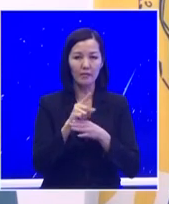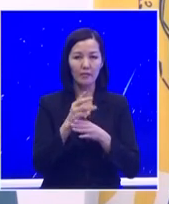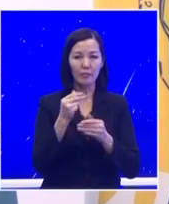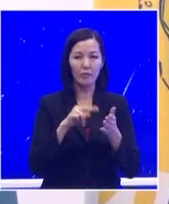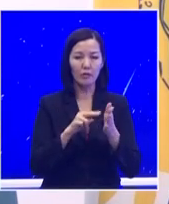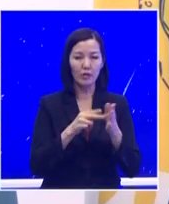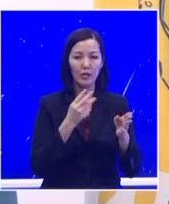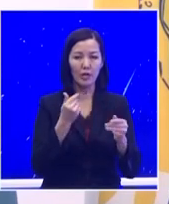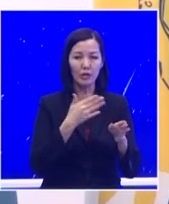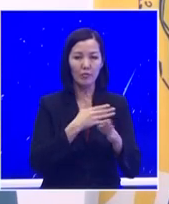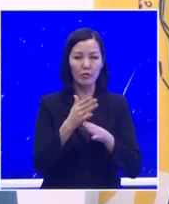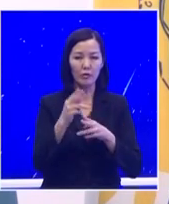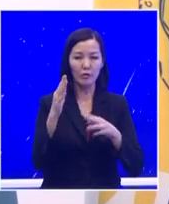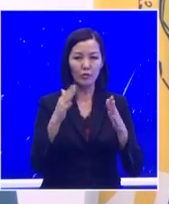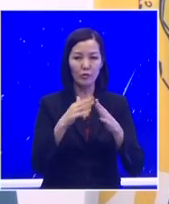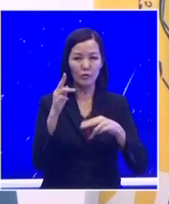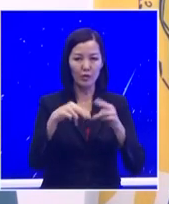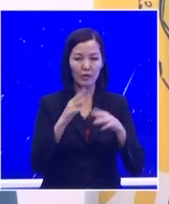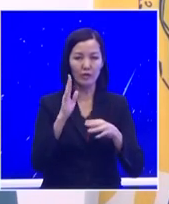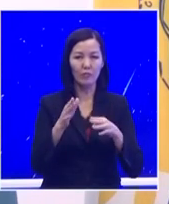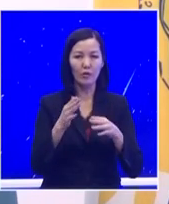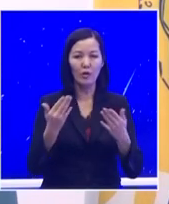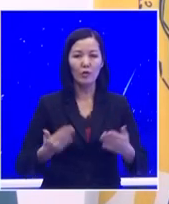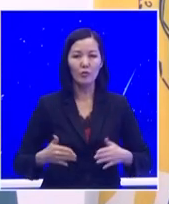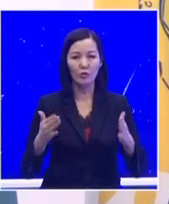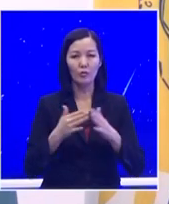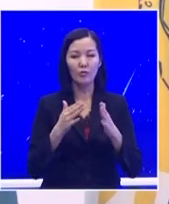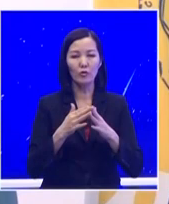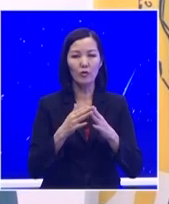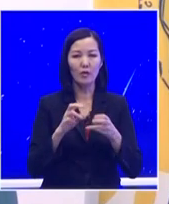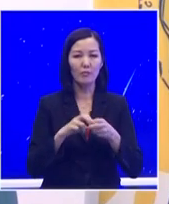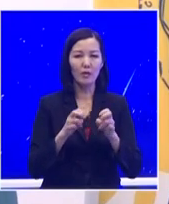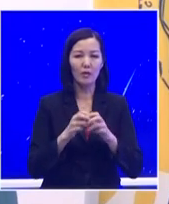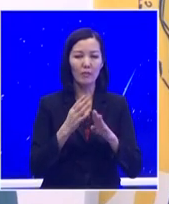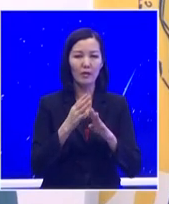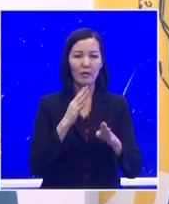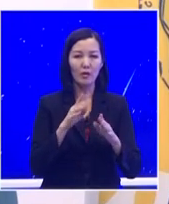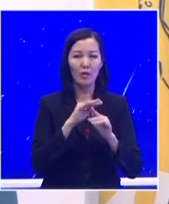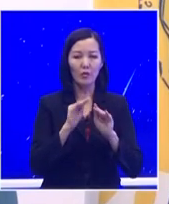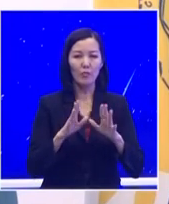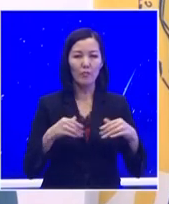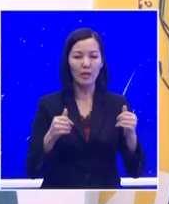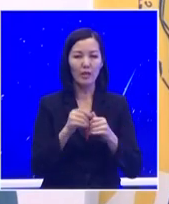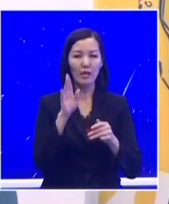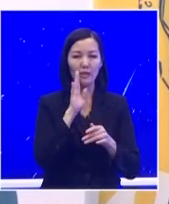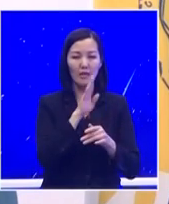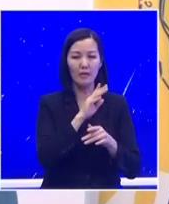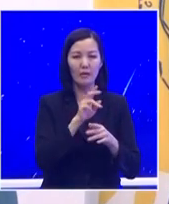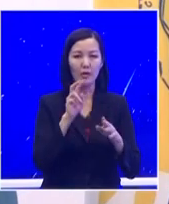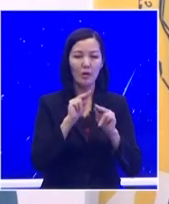қаражат бөлінсе. Сол үйді саламыз, себебі бізде тұрғын үй сұрап жатқан адамдар көп. Оның ішінде көп балалы аналар бар, мұғалімдер